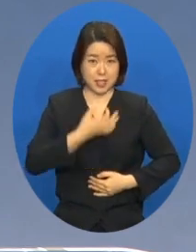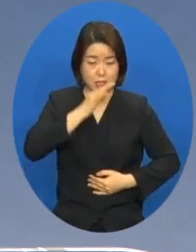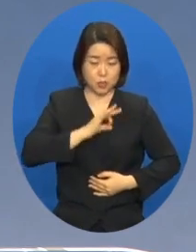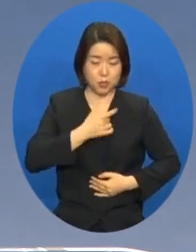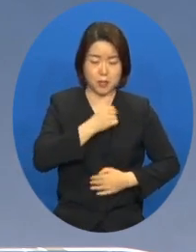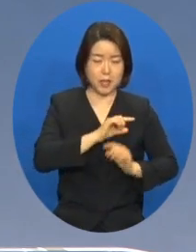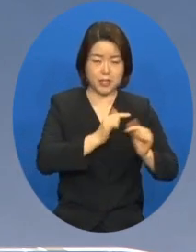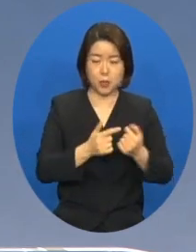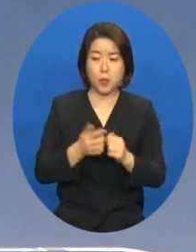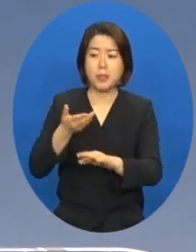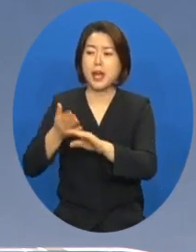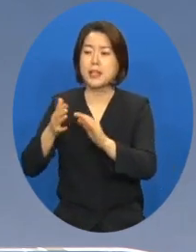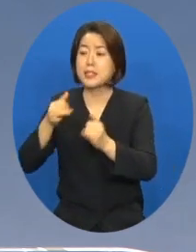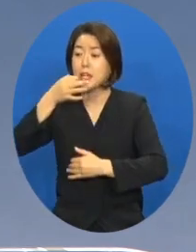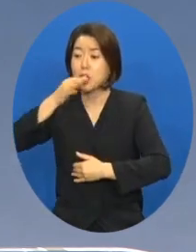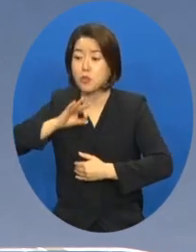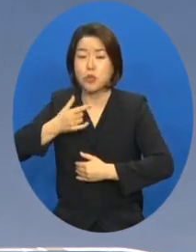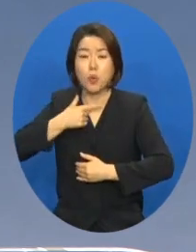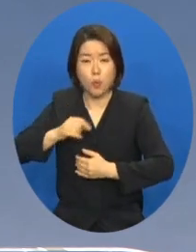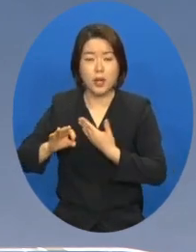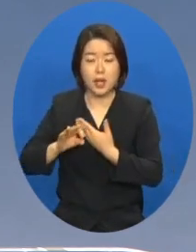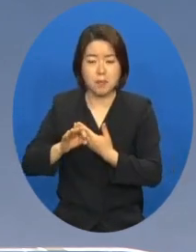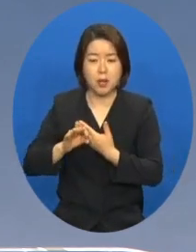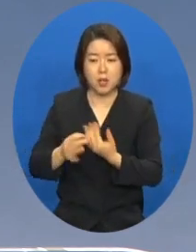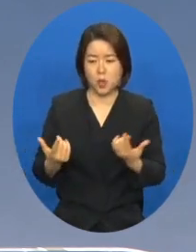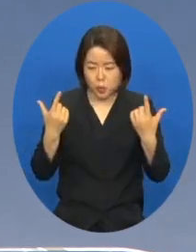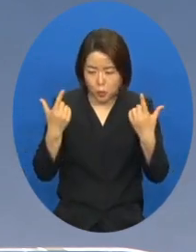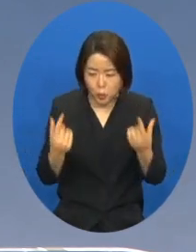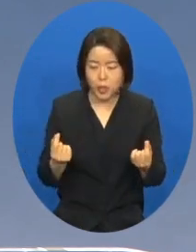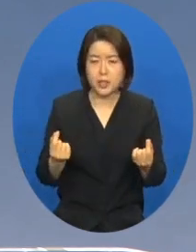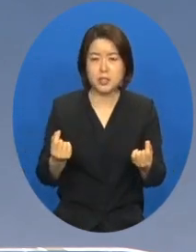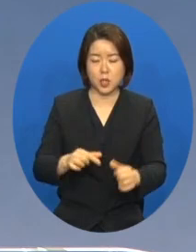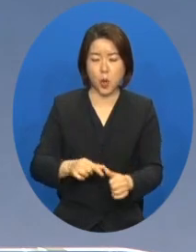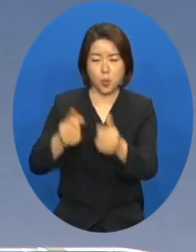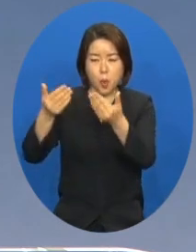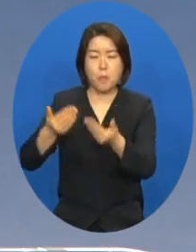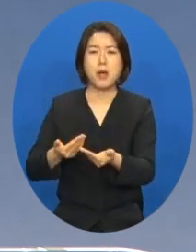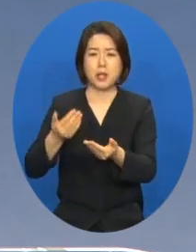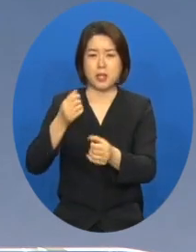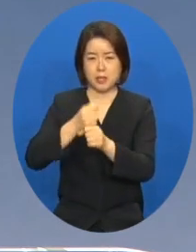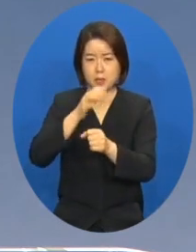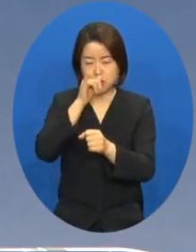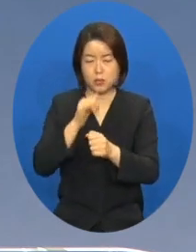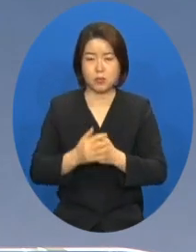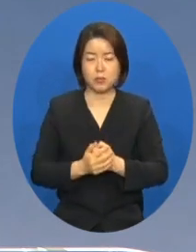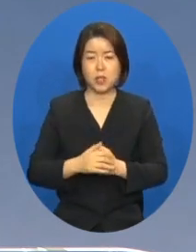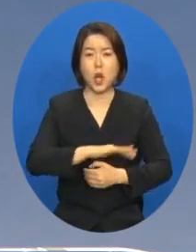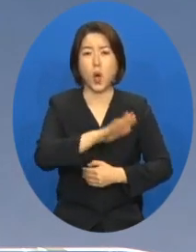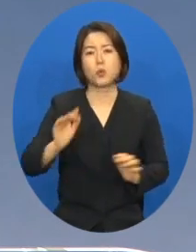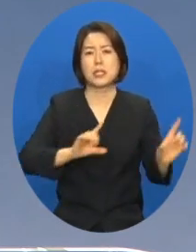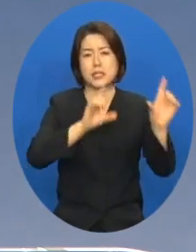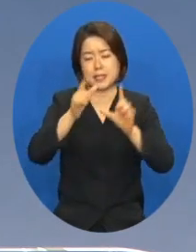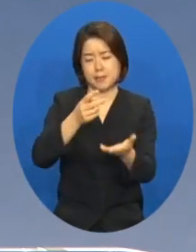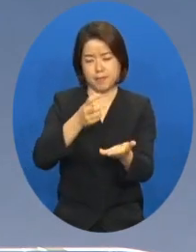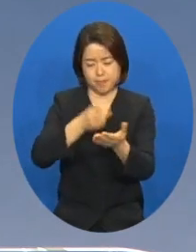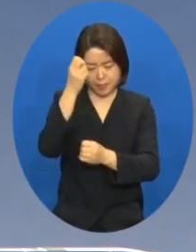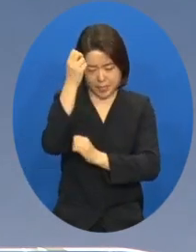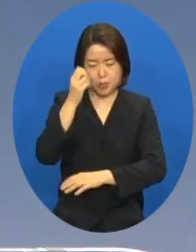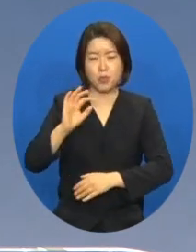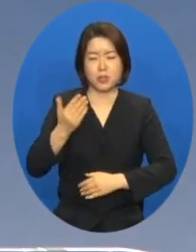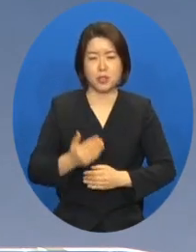구하여 그로 하여금 그도 예수 믿고 구원받게 하는, 그게 우리의 삶의 원칙이 되어야 한다는